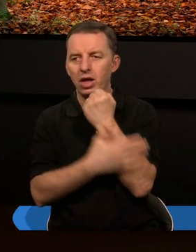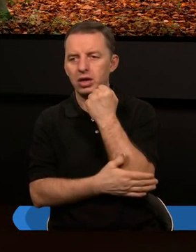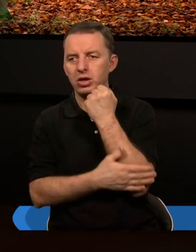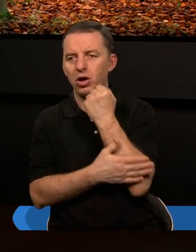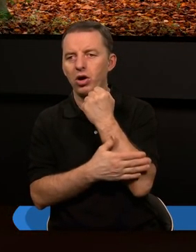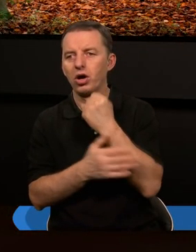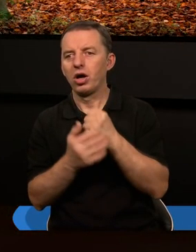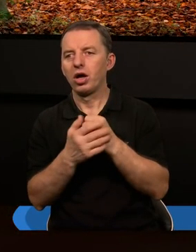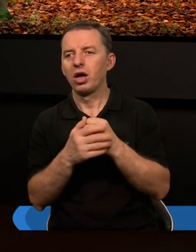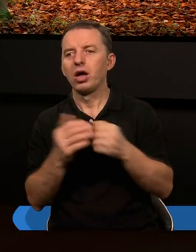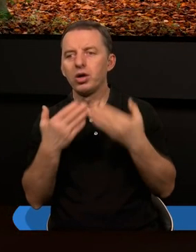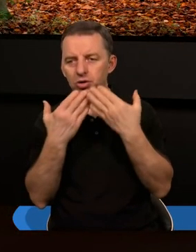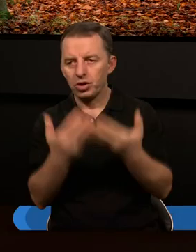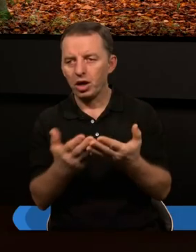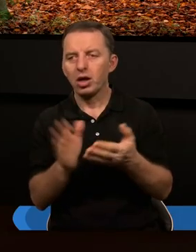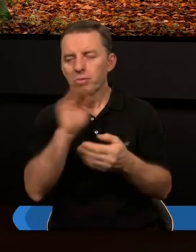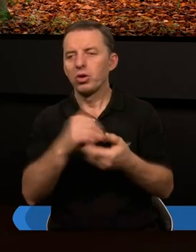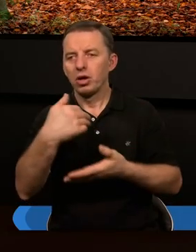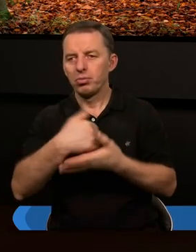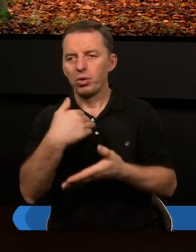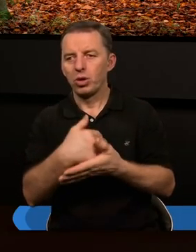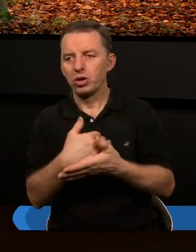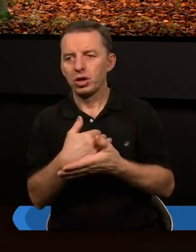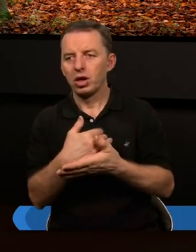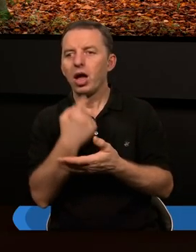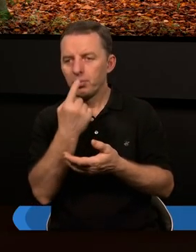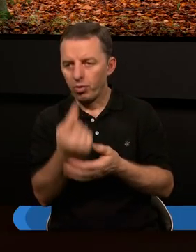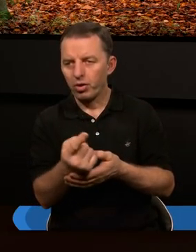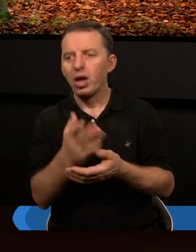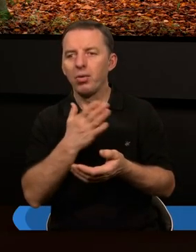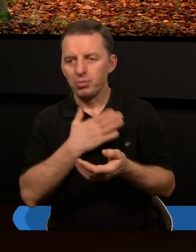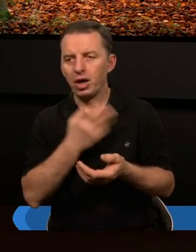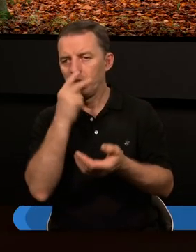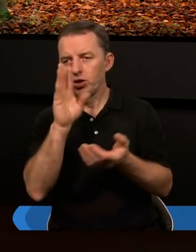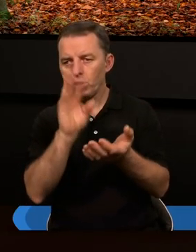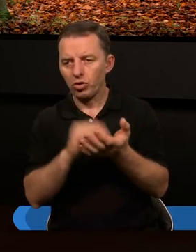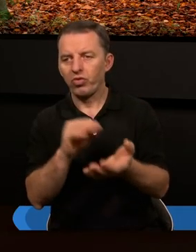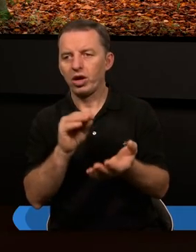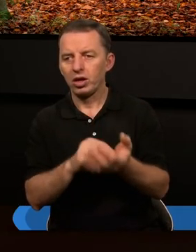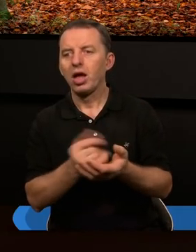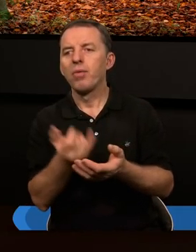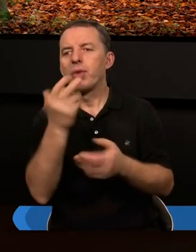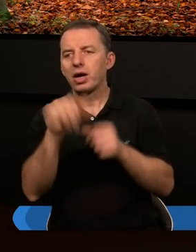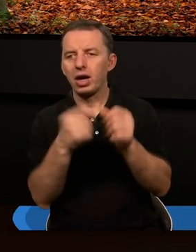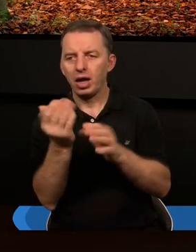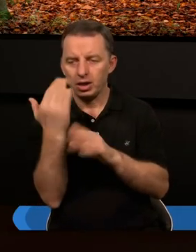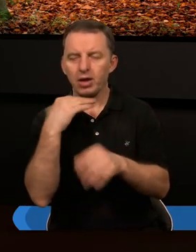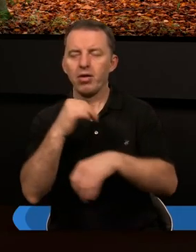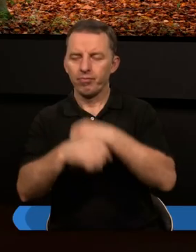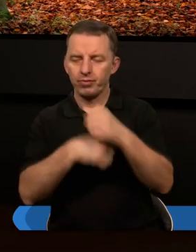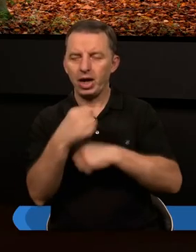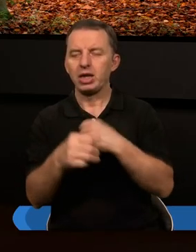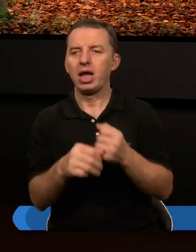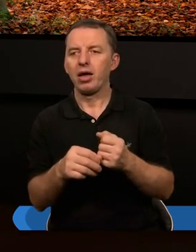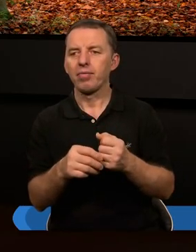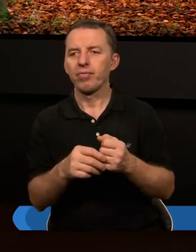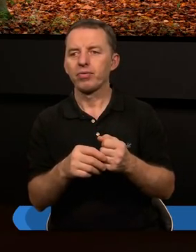dzięki Bożej pomocy powiem Wam, że miałam doświadczenie parę lat temu w pracy,